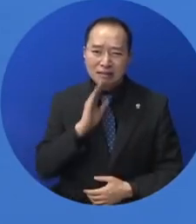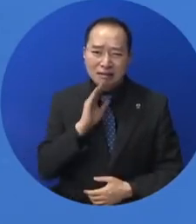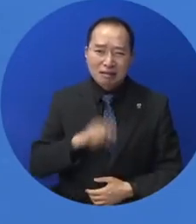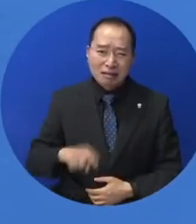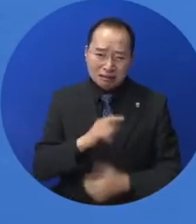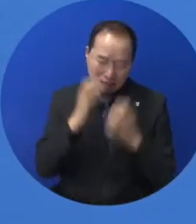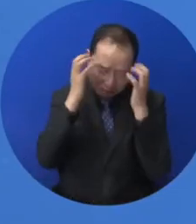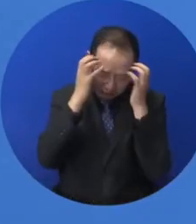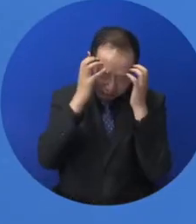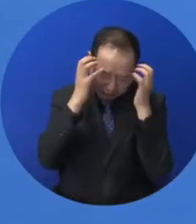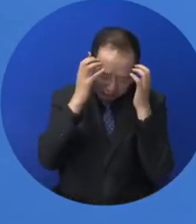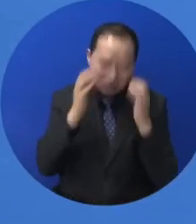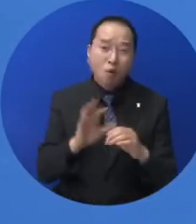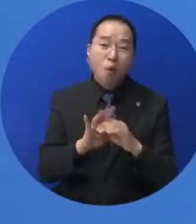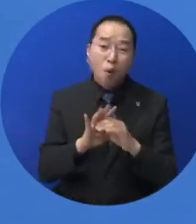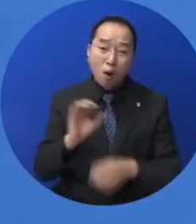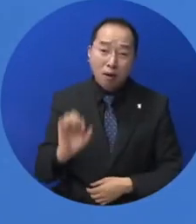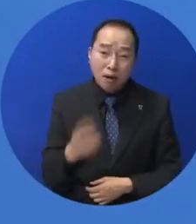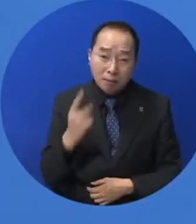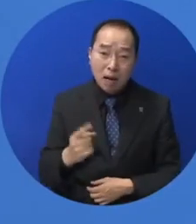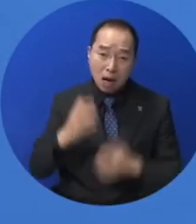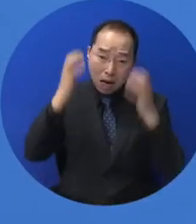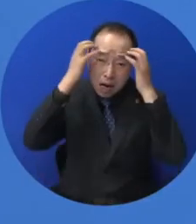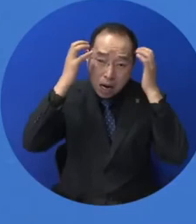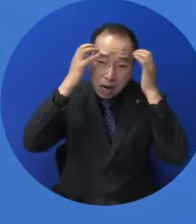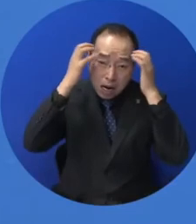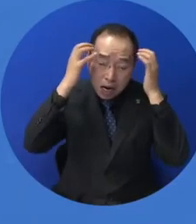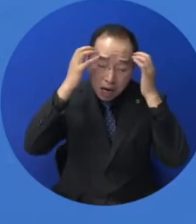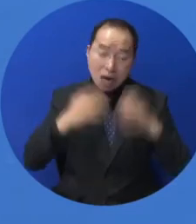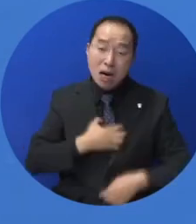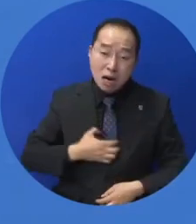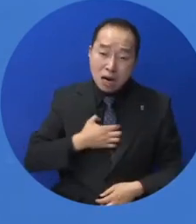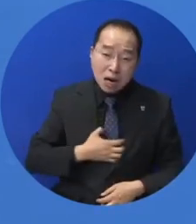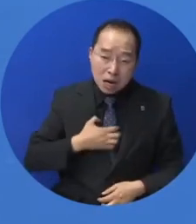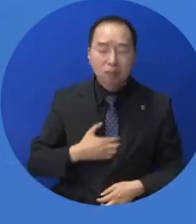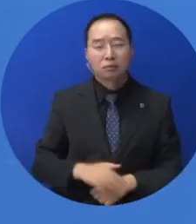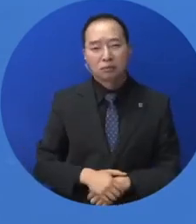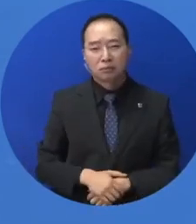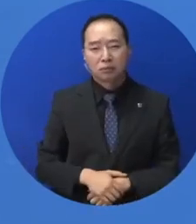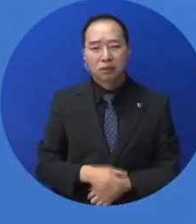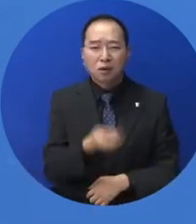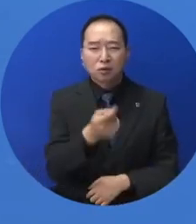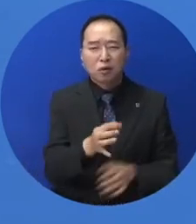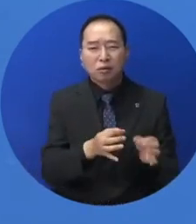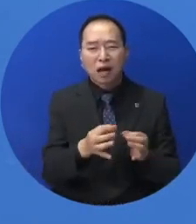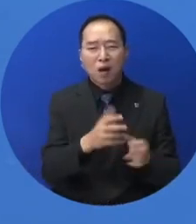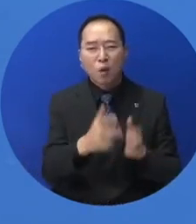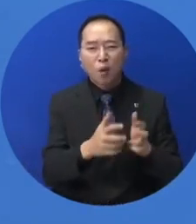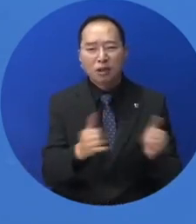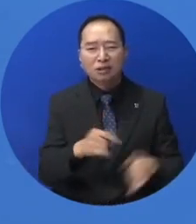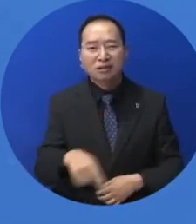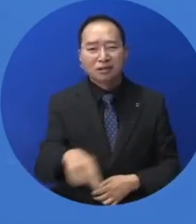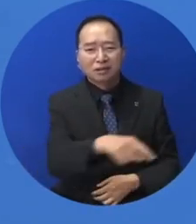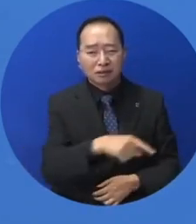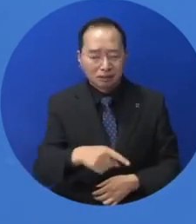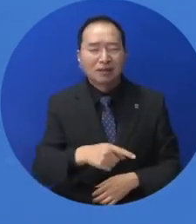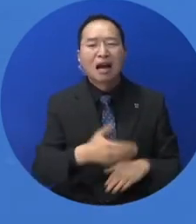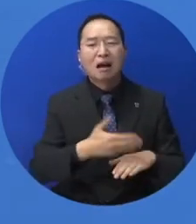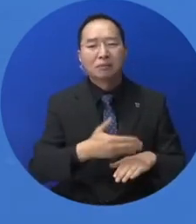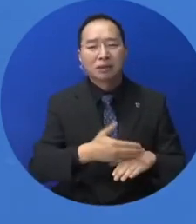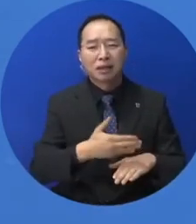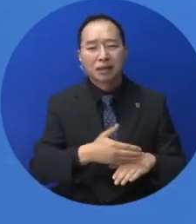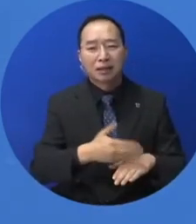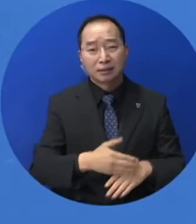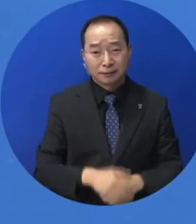힘든 코로나로 인한 고통의 터널을 버텨주신 소상공인 여러분께 먼저 감사의